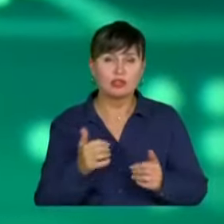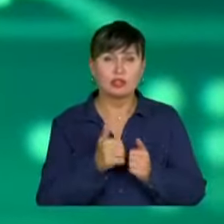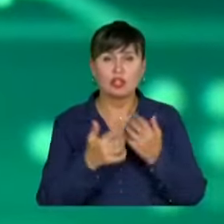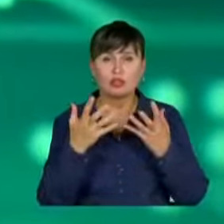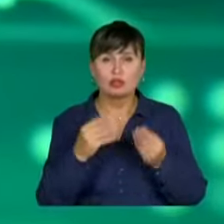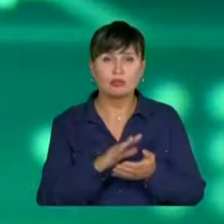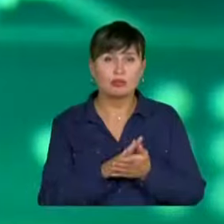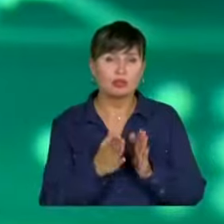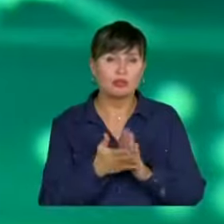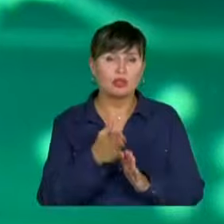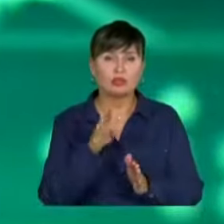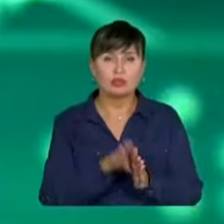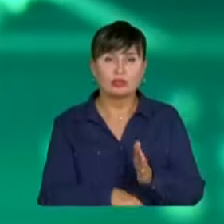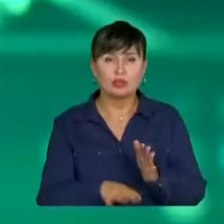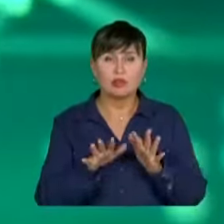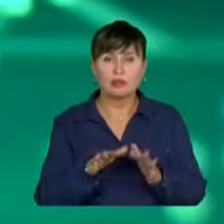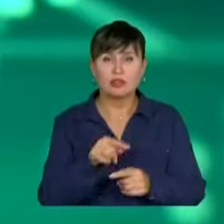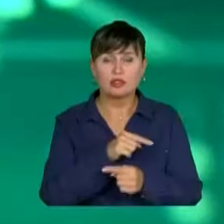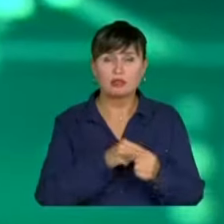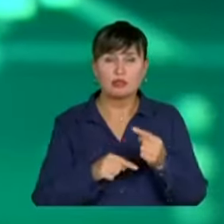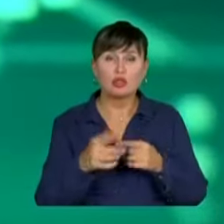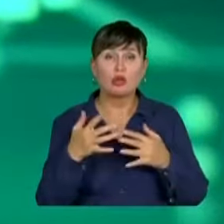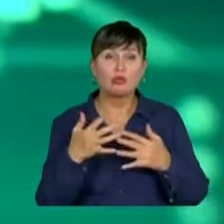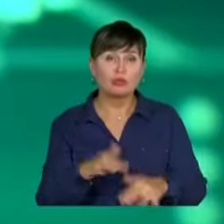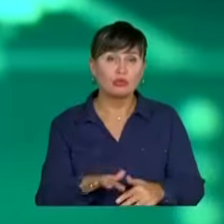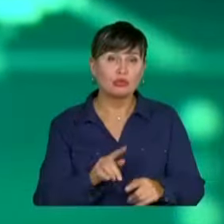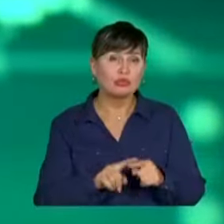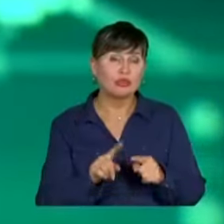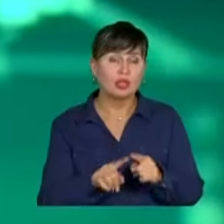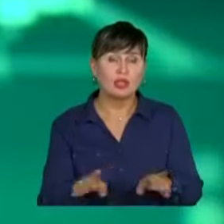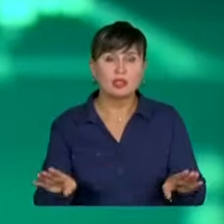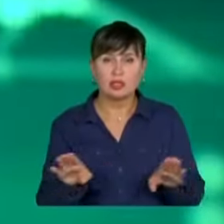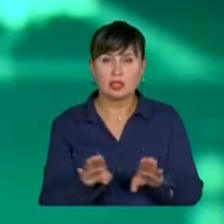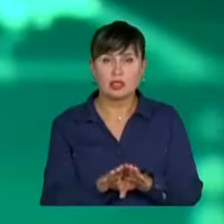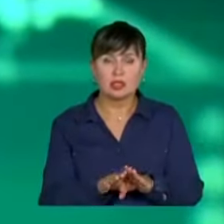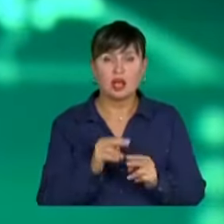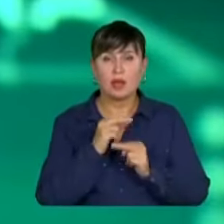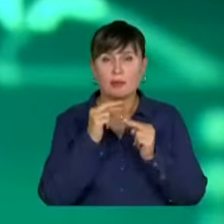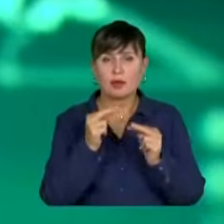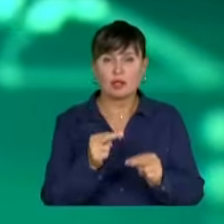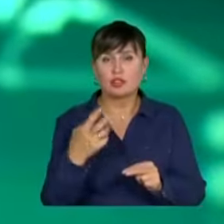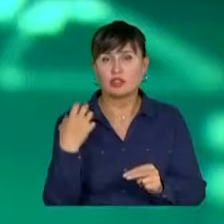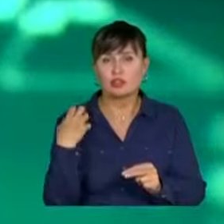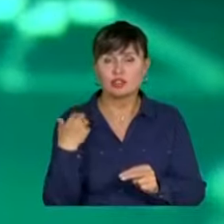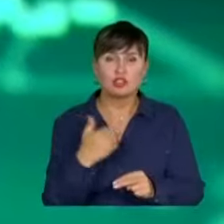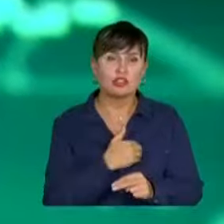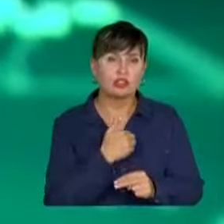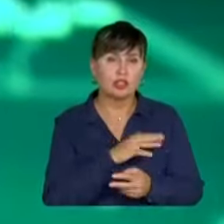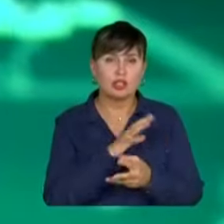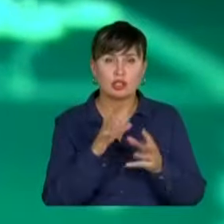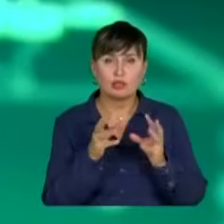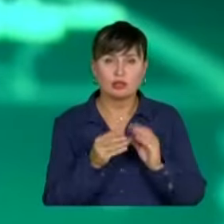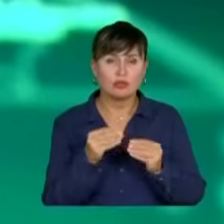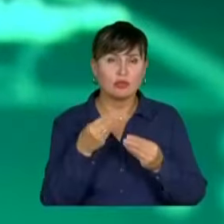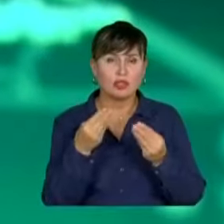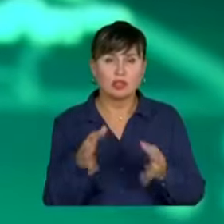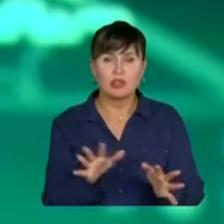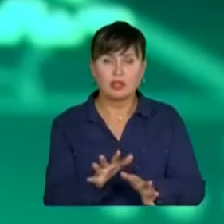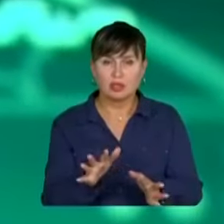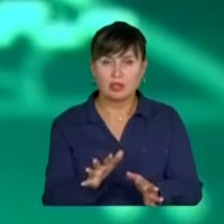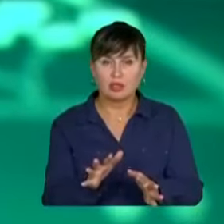ситуация ухудшается. Местные бизнесмены уже на грани закрытия. А обращения к чиновникам желаемых результатов не дали, говорят